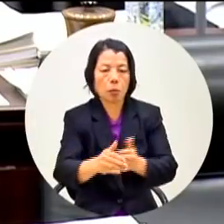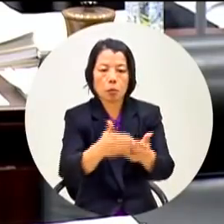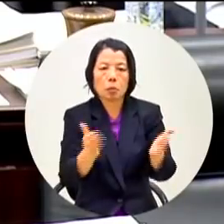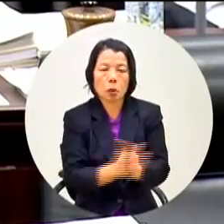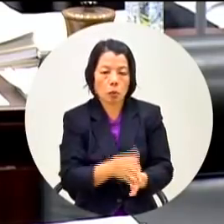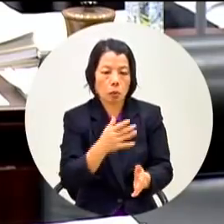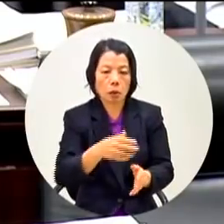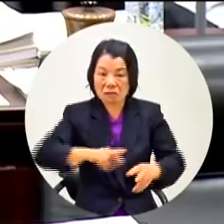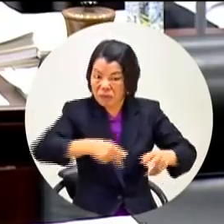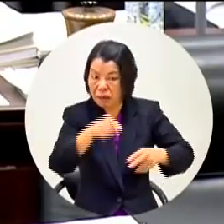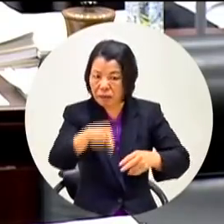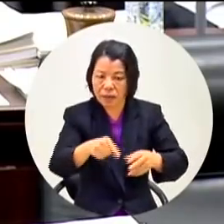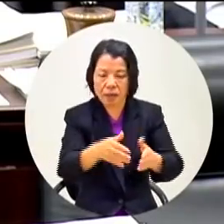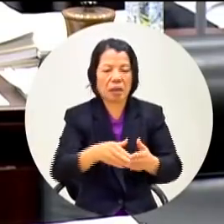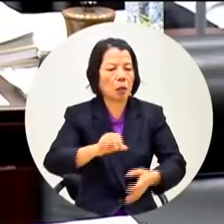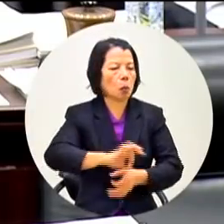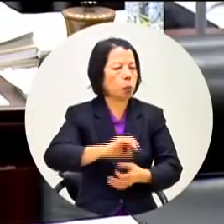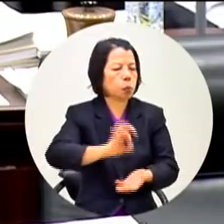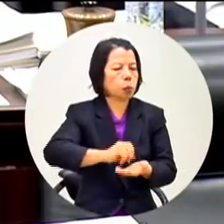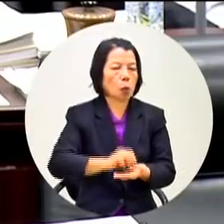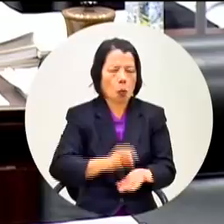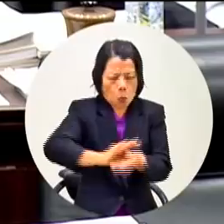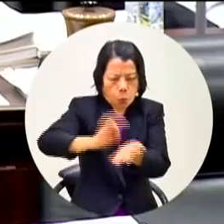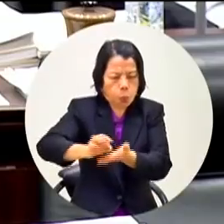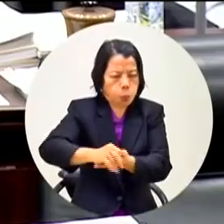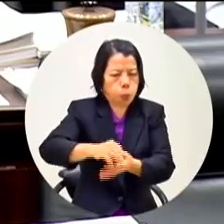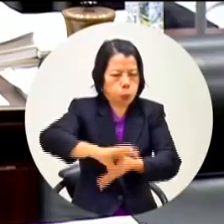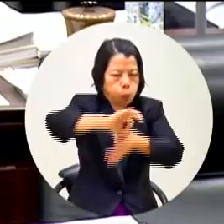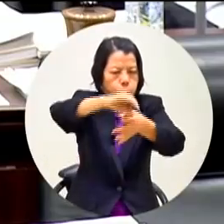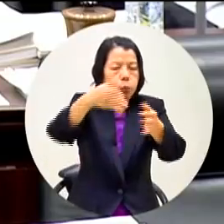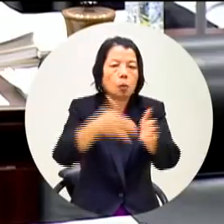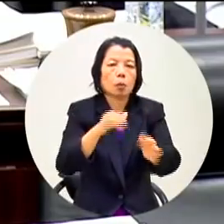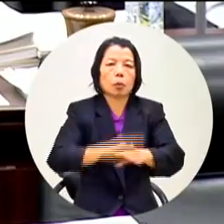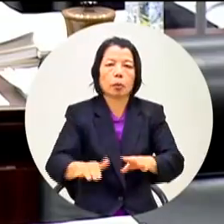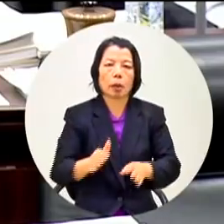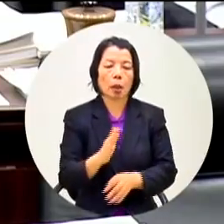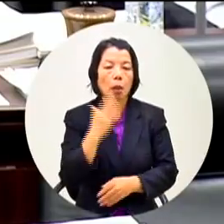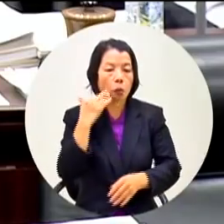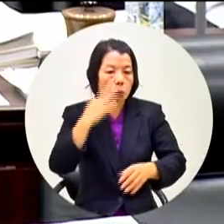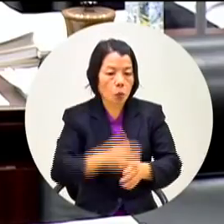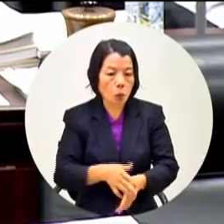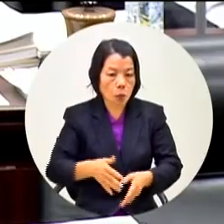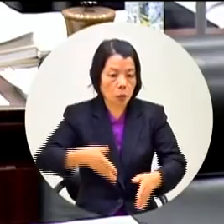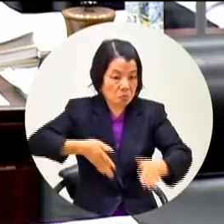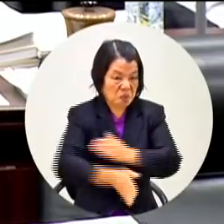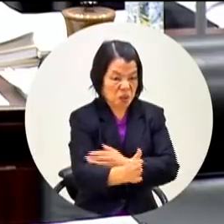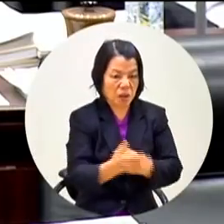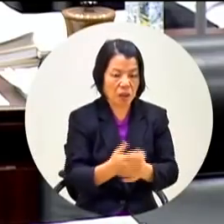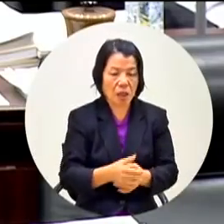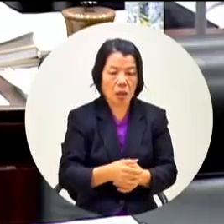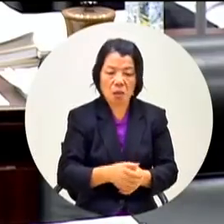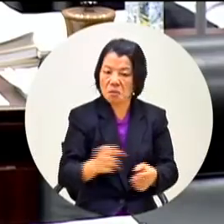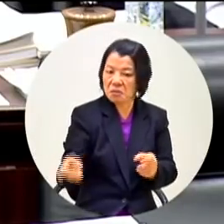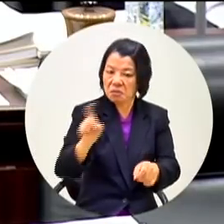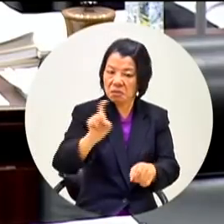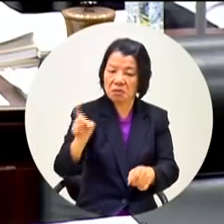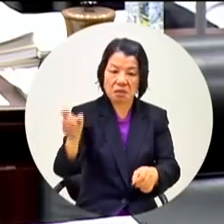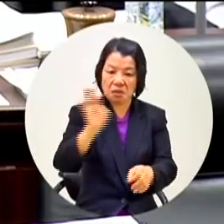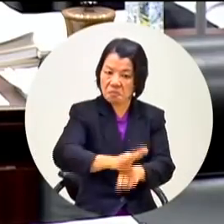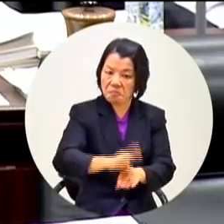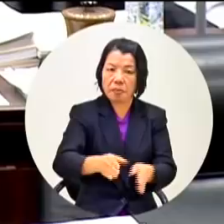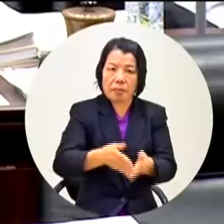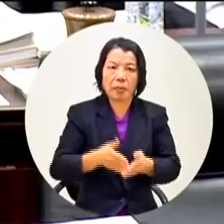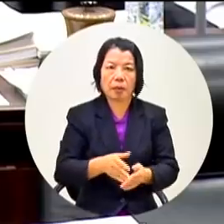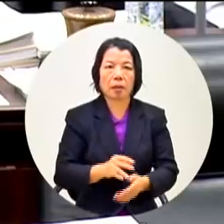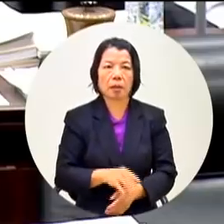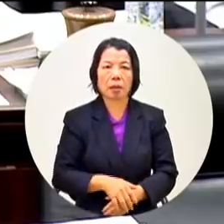化就是要花10倍的钱。这样的财务结构，这样的经费，市长我不认为你能够接受啦，因为你